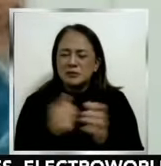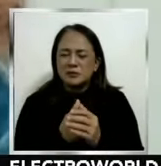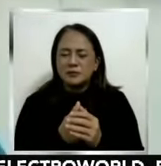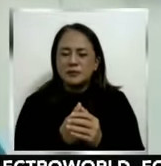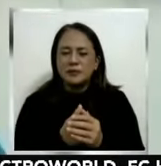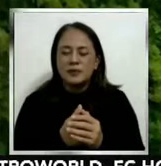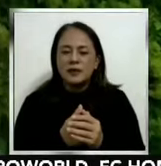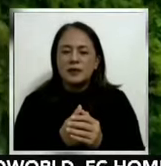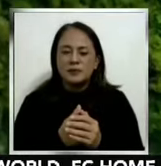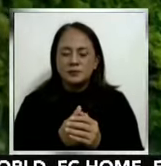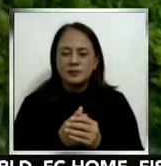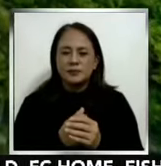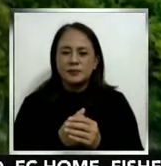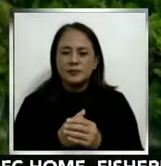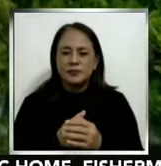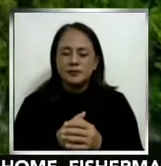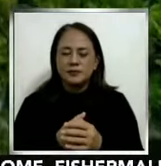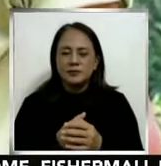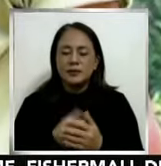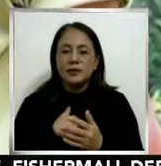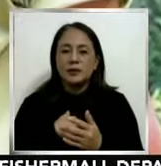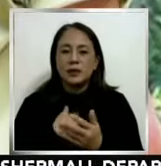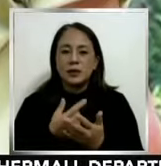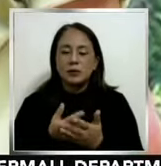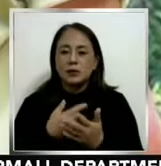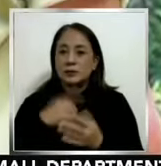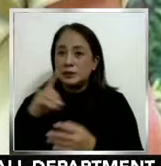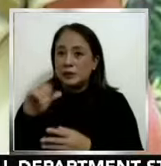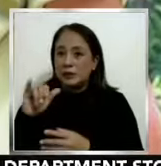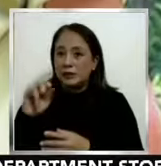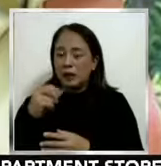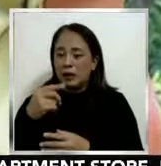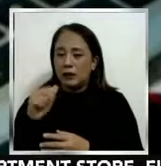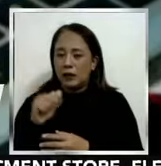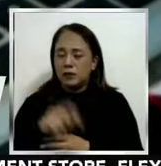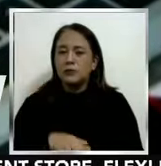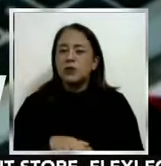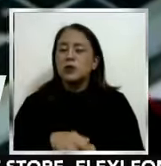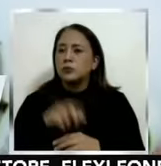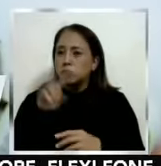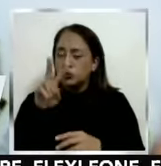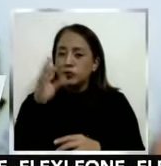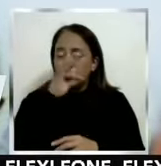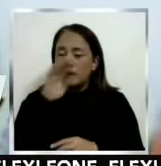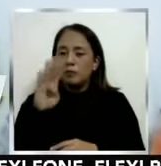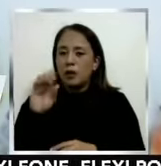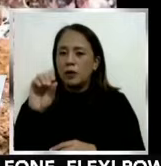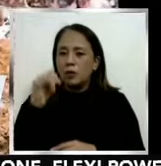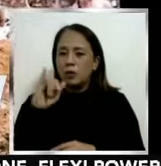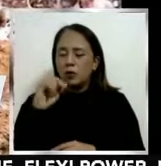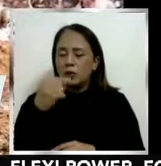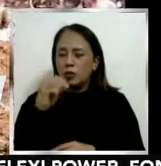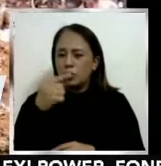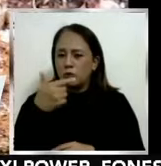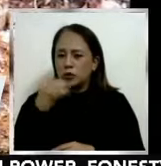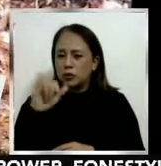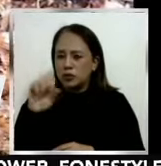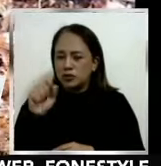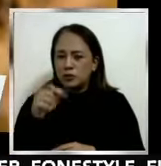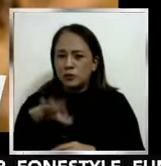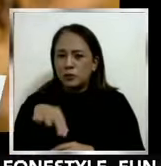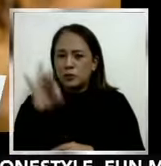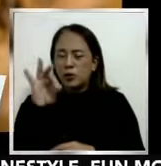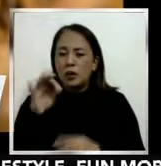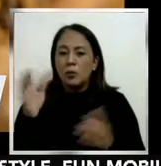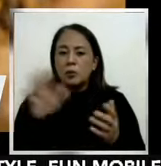distantly related to rodents. Samantala sa Dinagat Islands, dalawang Pilipinong biologist ang nakadiscover at napag-aralan sa unang pagkakataon ang nesting site ng